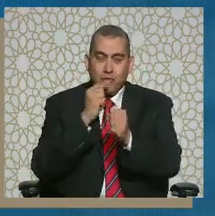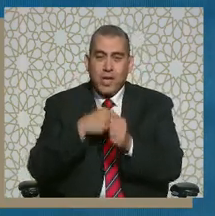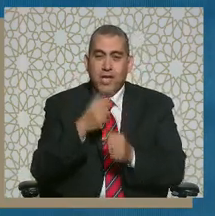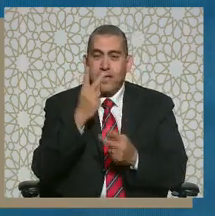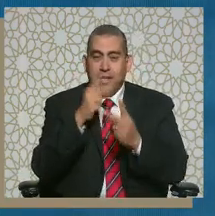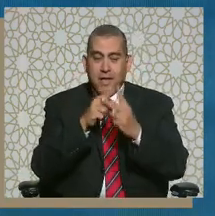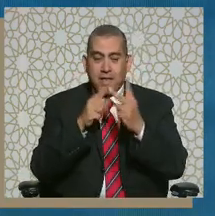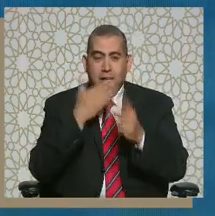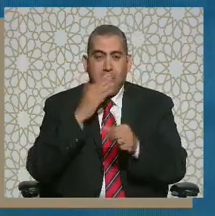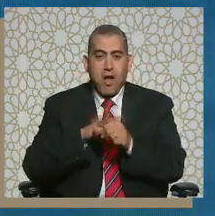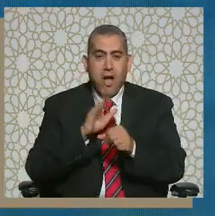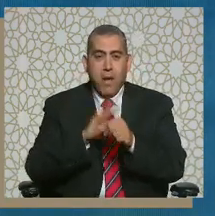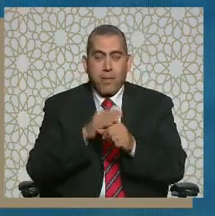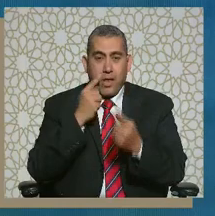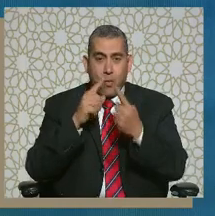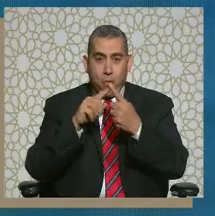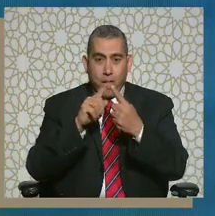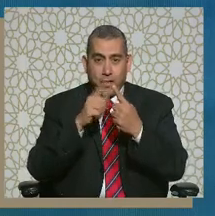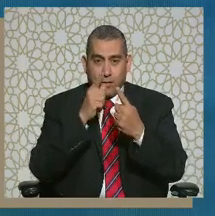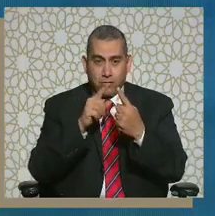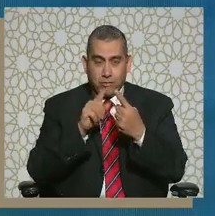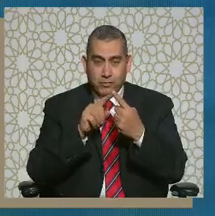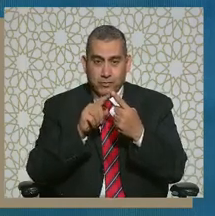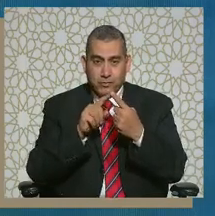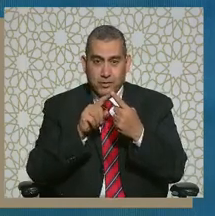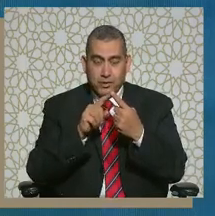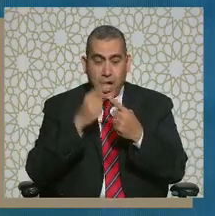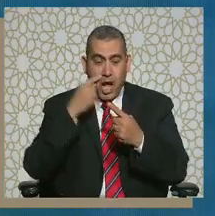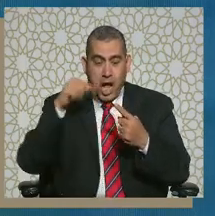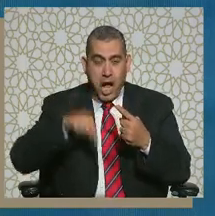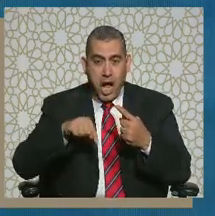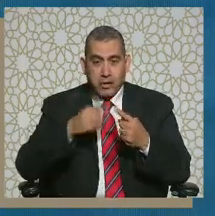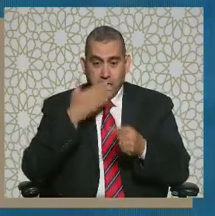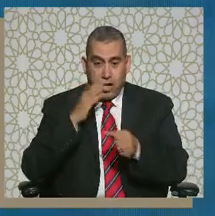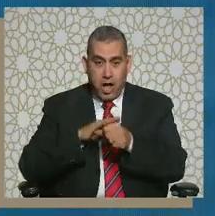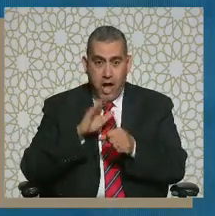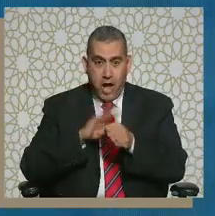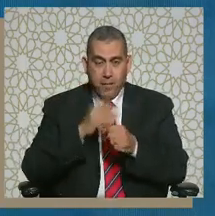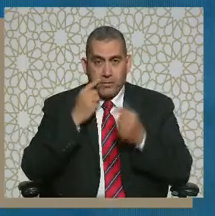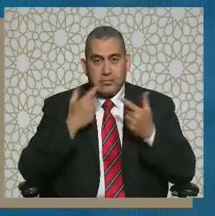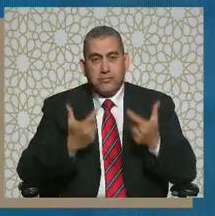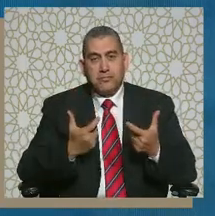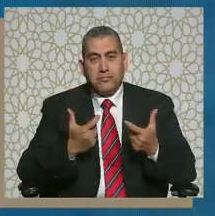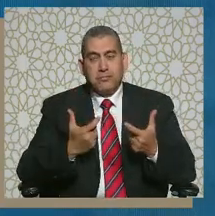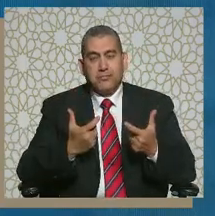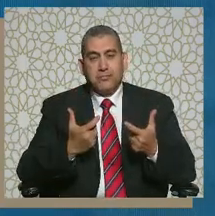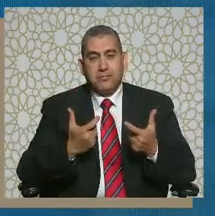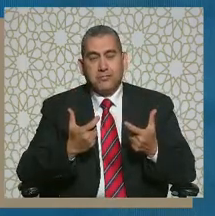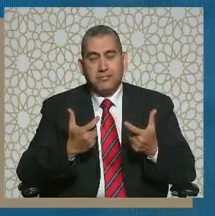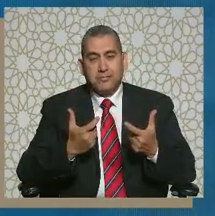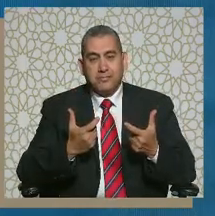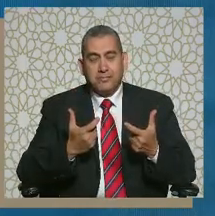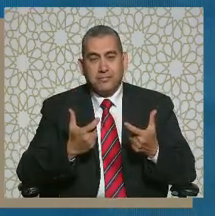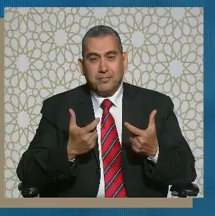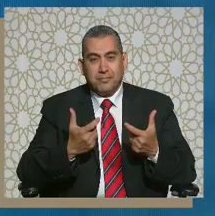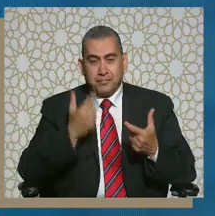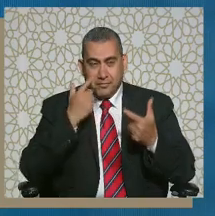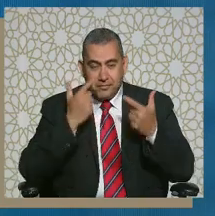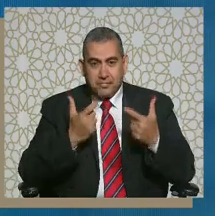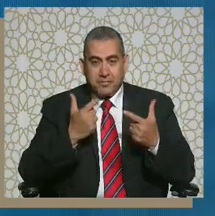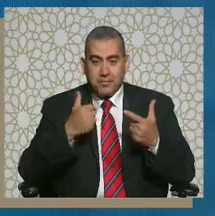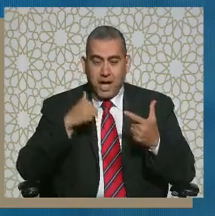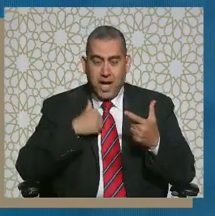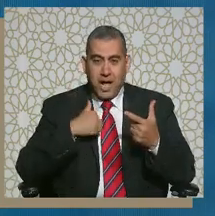رمضان الصنف الاول اللي بيعيش في رمضان ينتظر ان هو